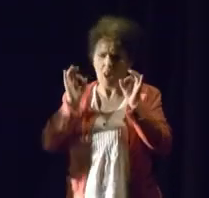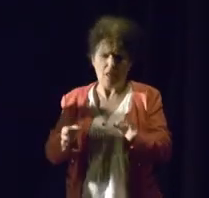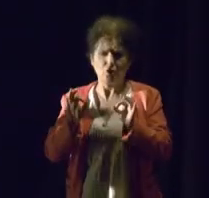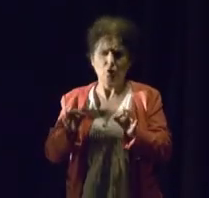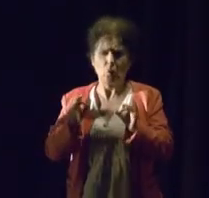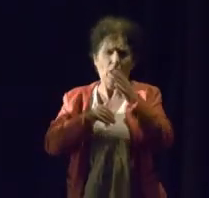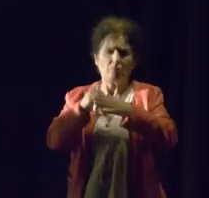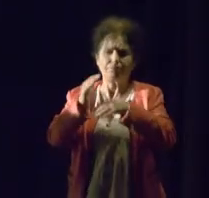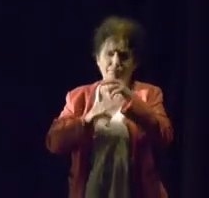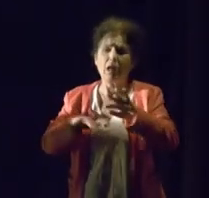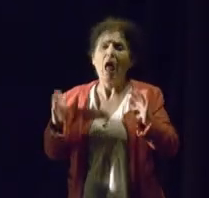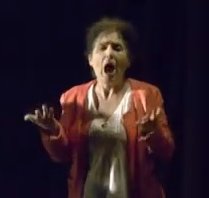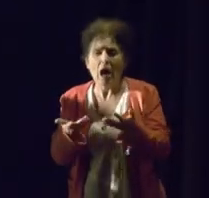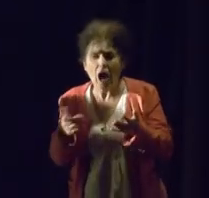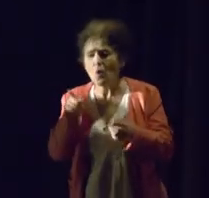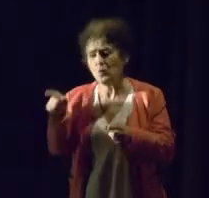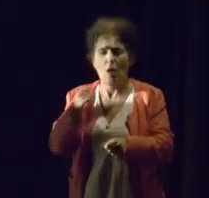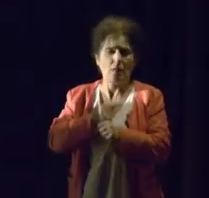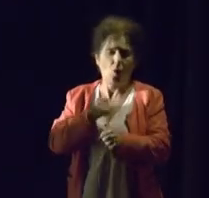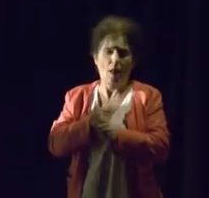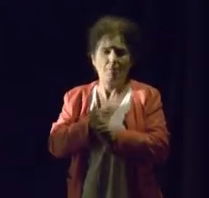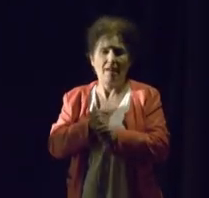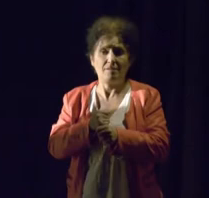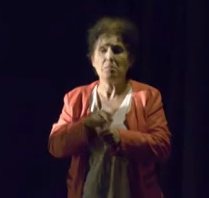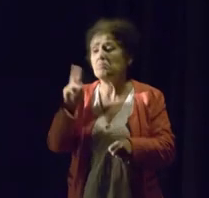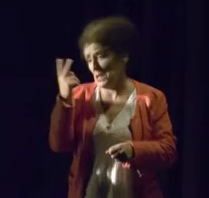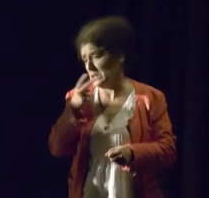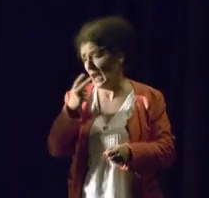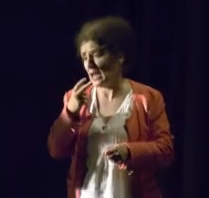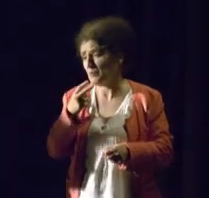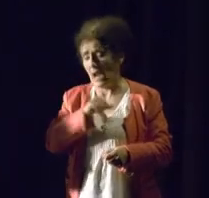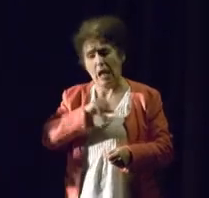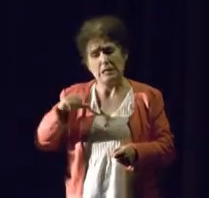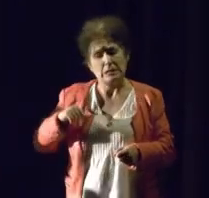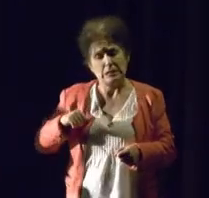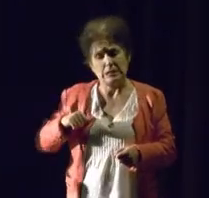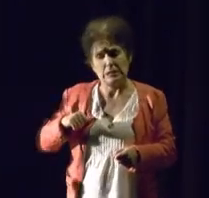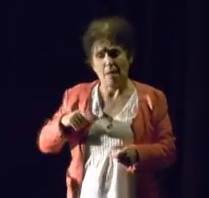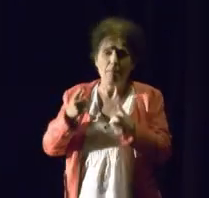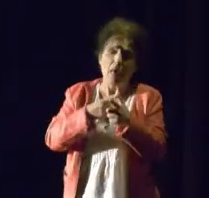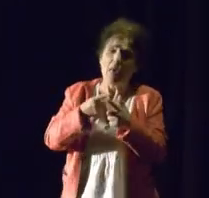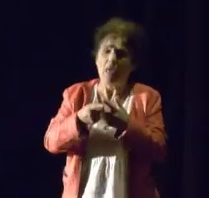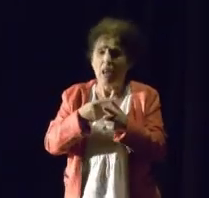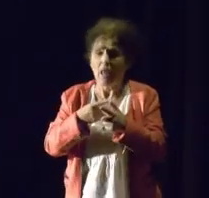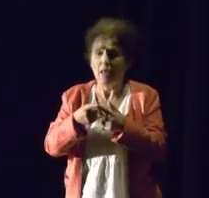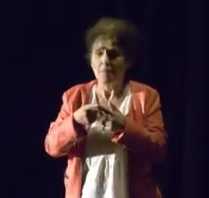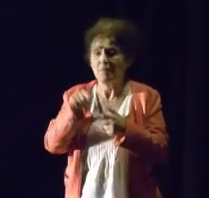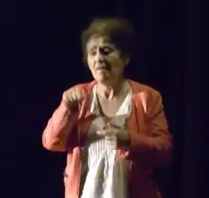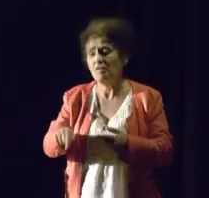најсигурен начин како тоа да го направи, се разбира самата или